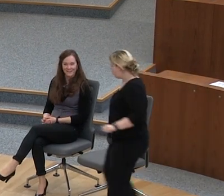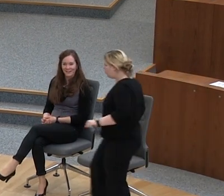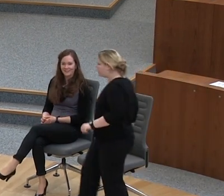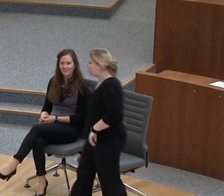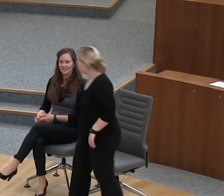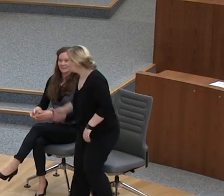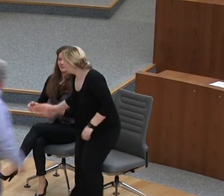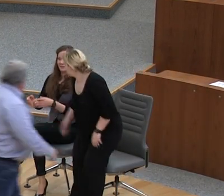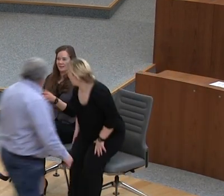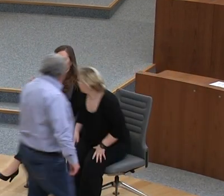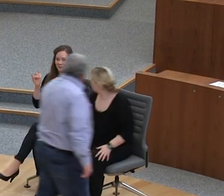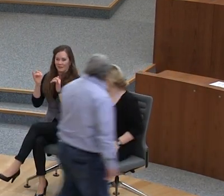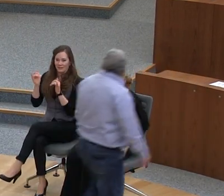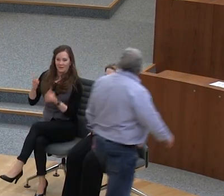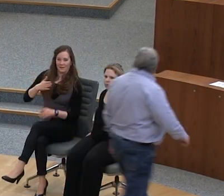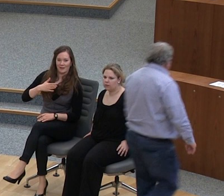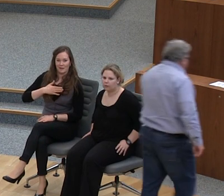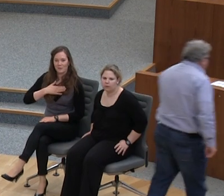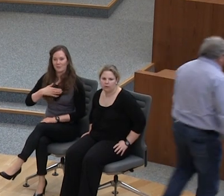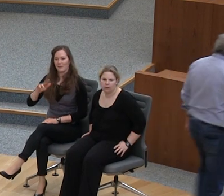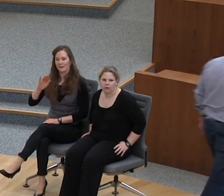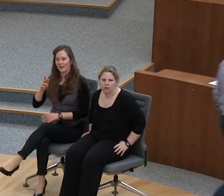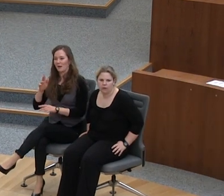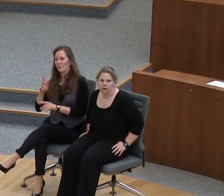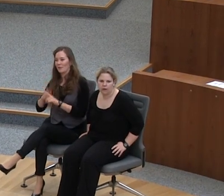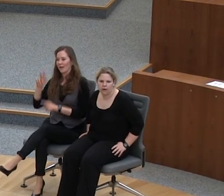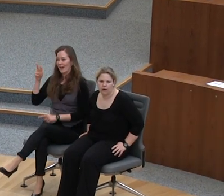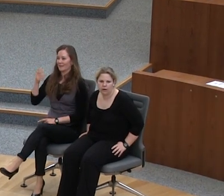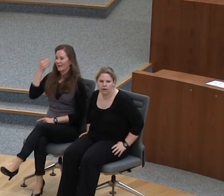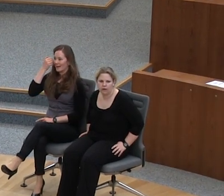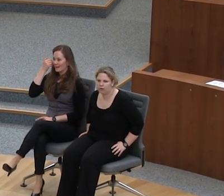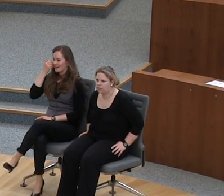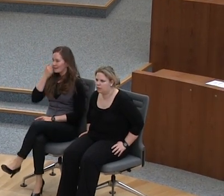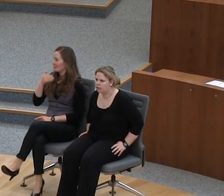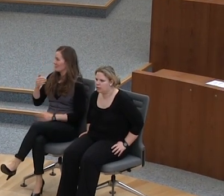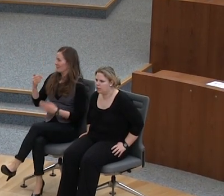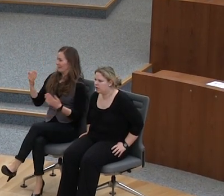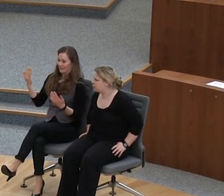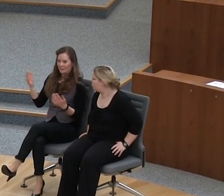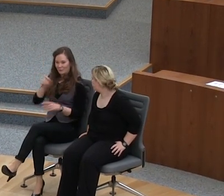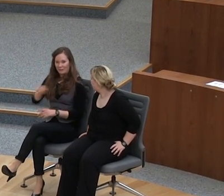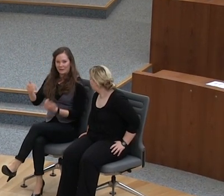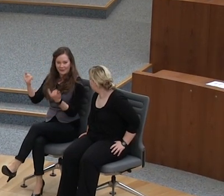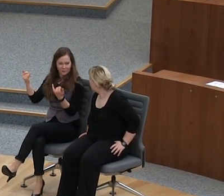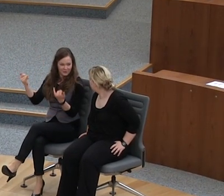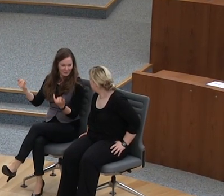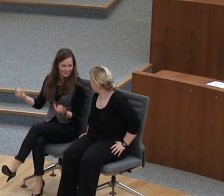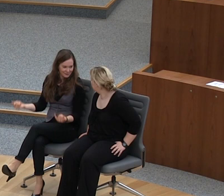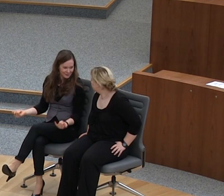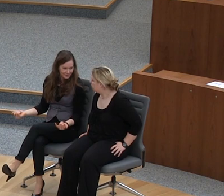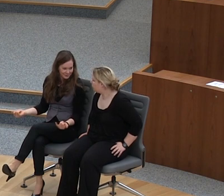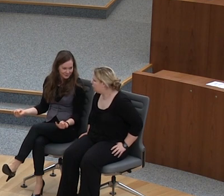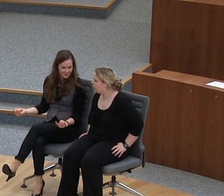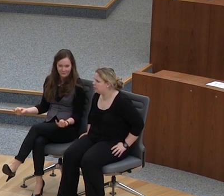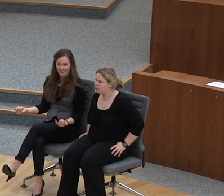Meine Damen und Herren, liebe Freundinnen und Freunde, es ist immer schön, angeregten Gesprächen bei Kaffee und